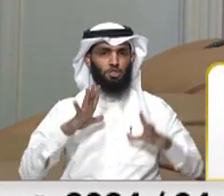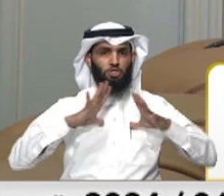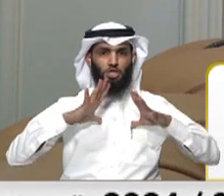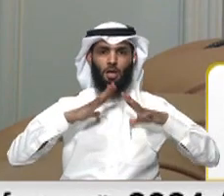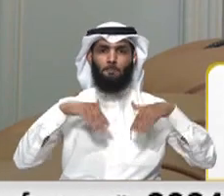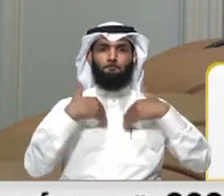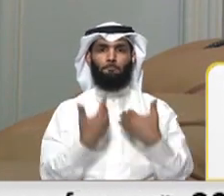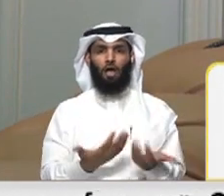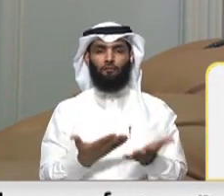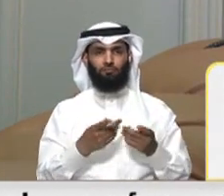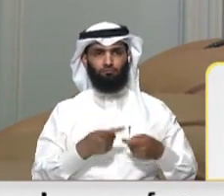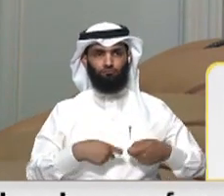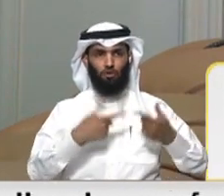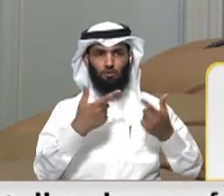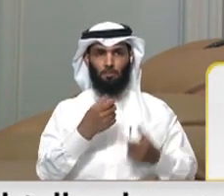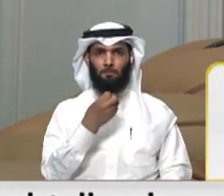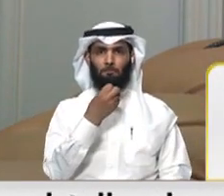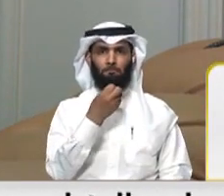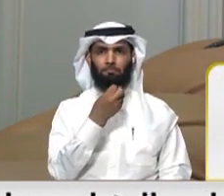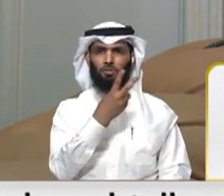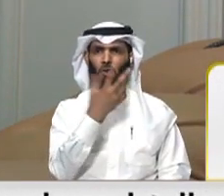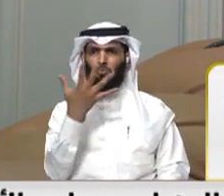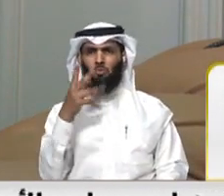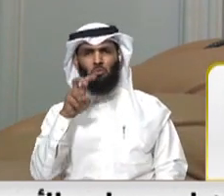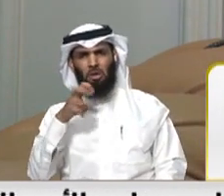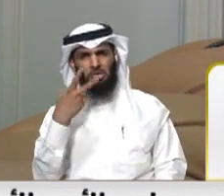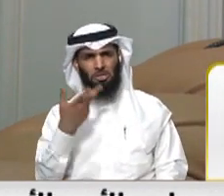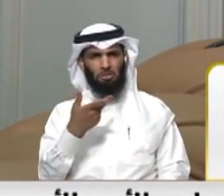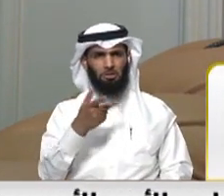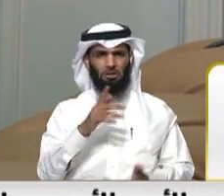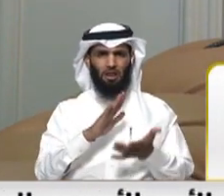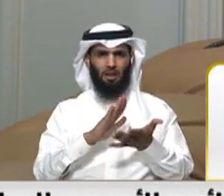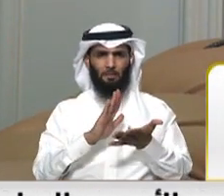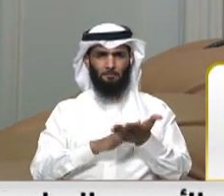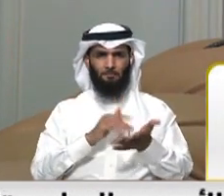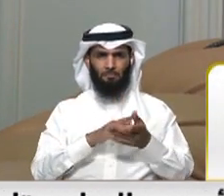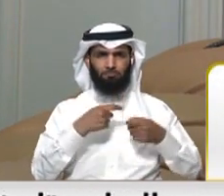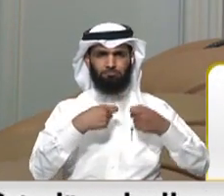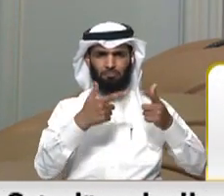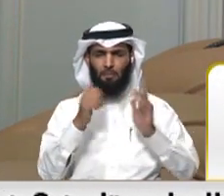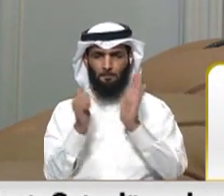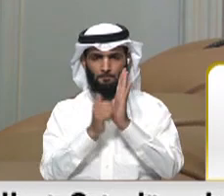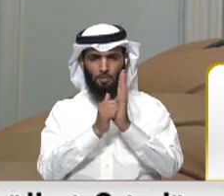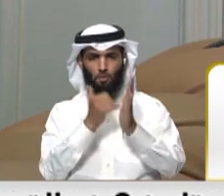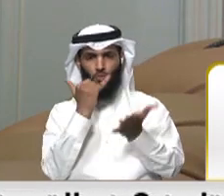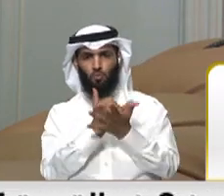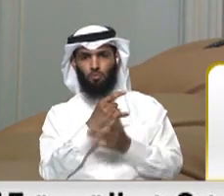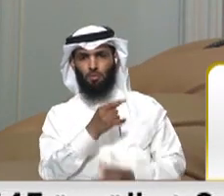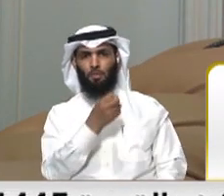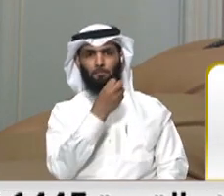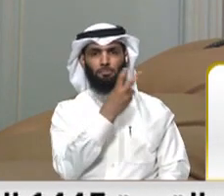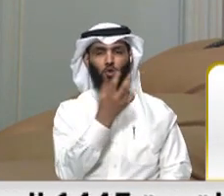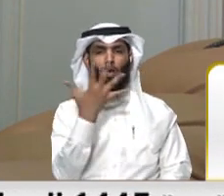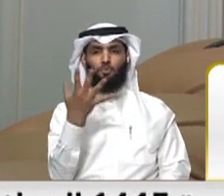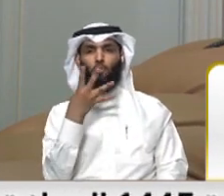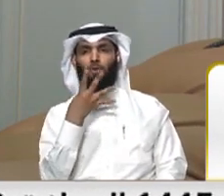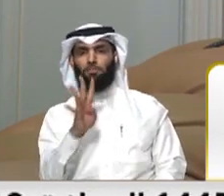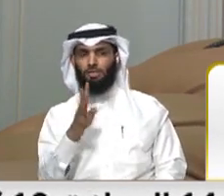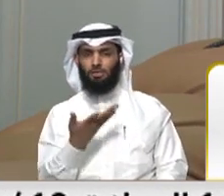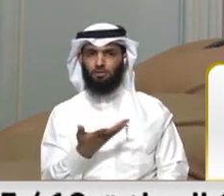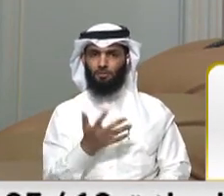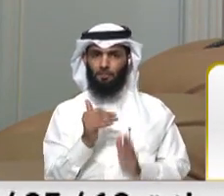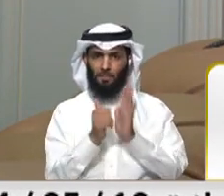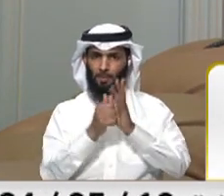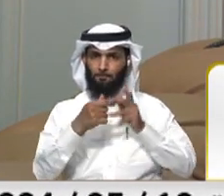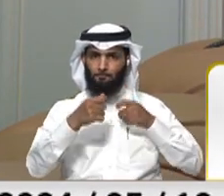تقريبا 352 صفقه عقاريه السكني اكيد هو المتصدر ب 254 صفقه كذلك